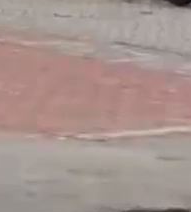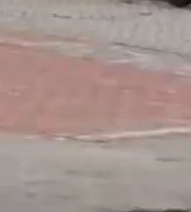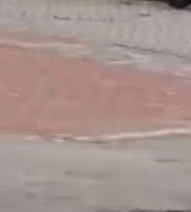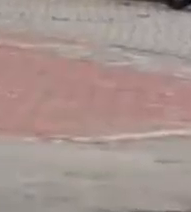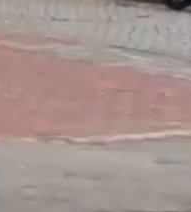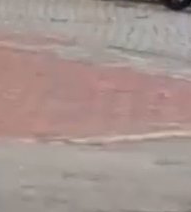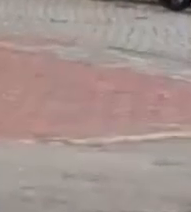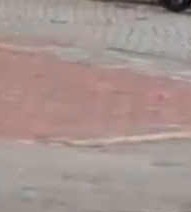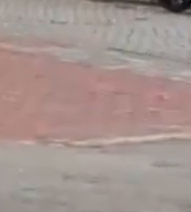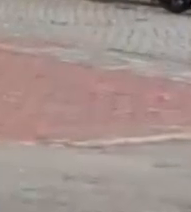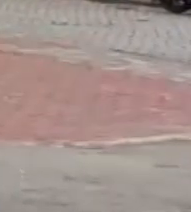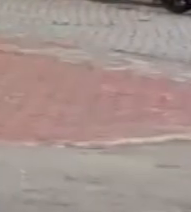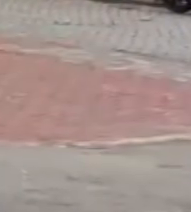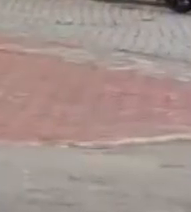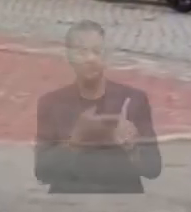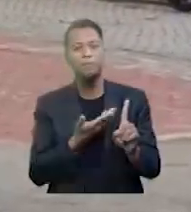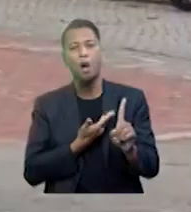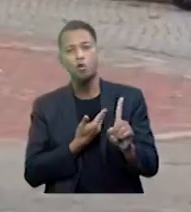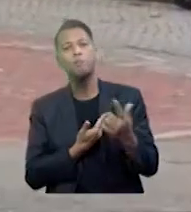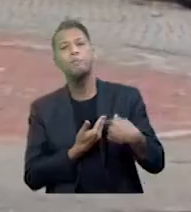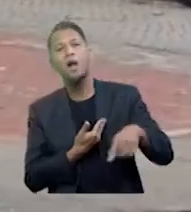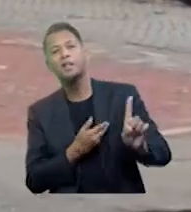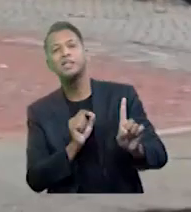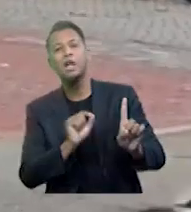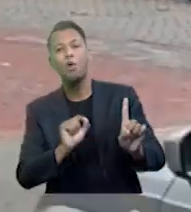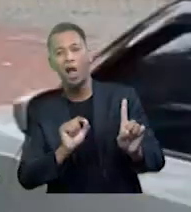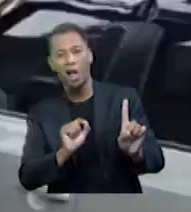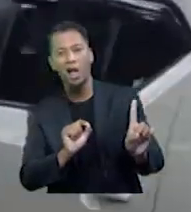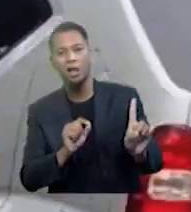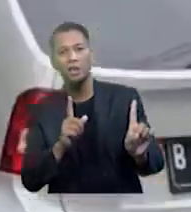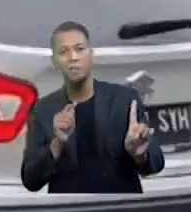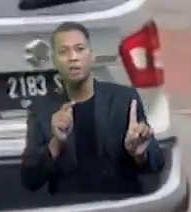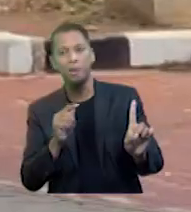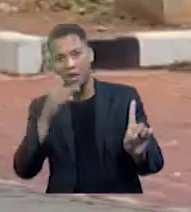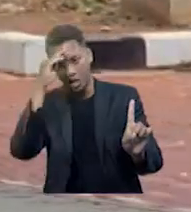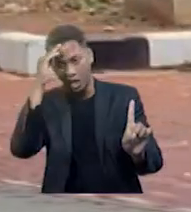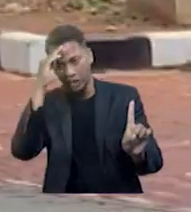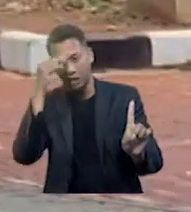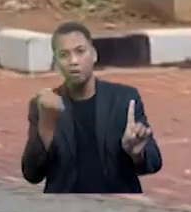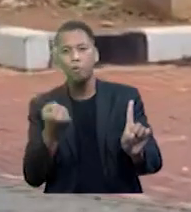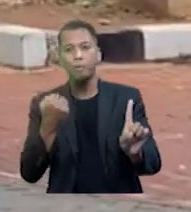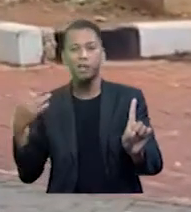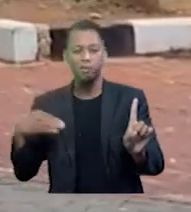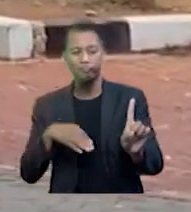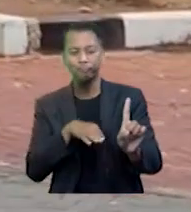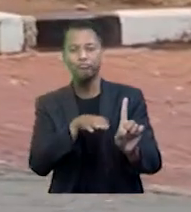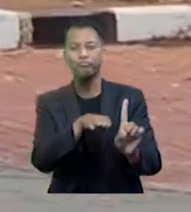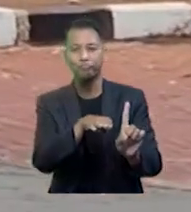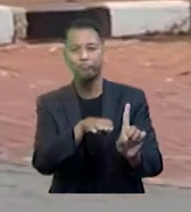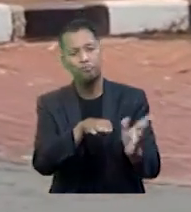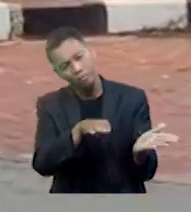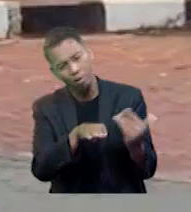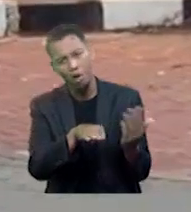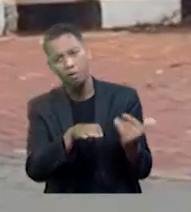sekolah. Saat kejadian, korban didekati dua pria yang mengendarai mobil. Kedua pelaku meminta korban masuk ke dalam mobil